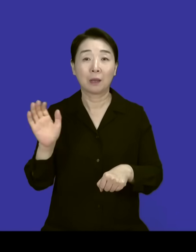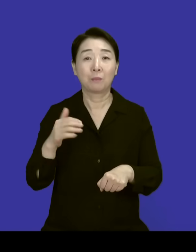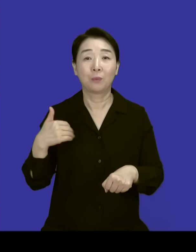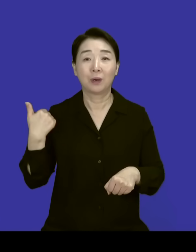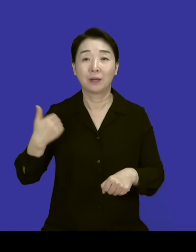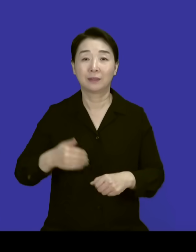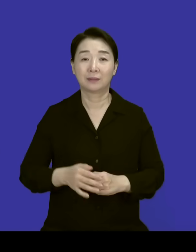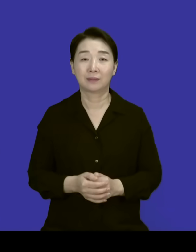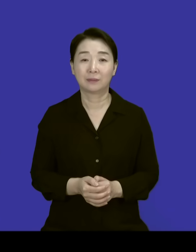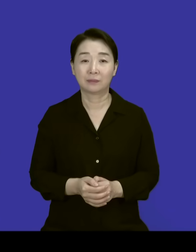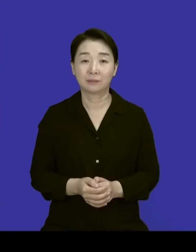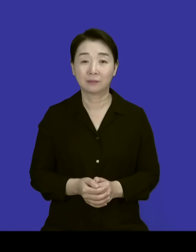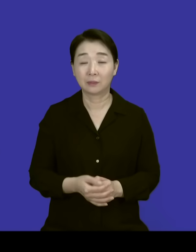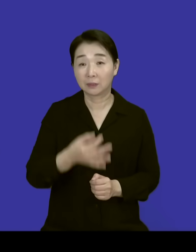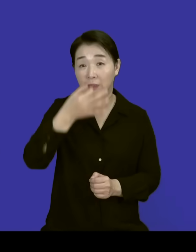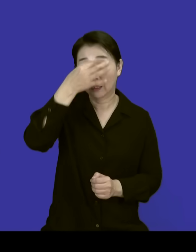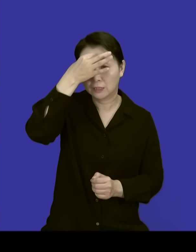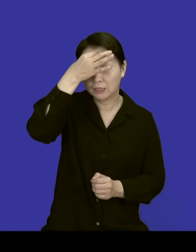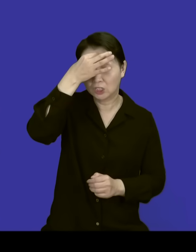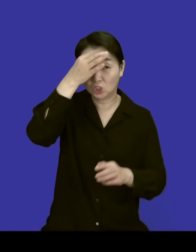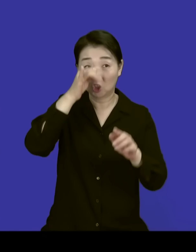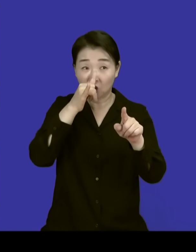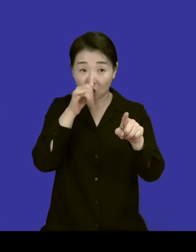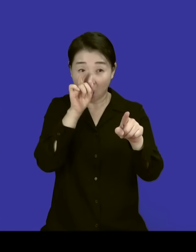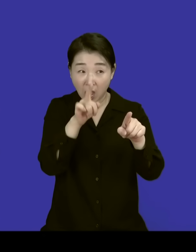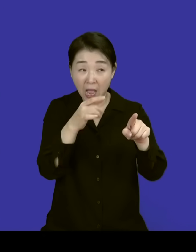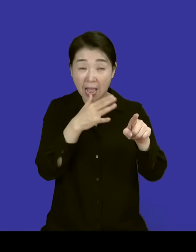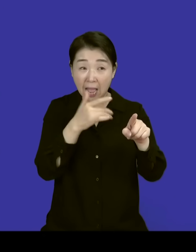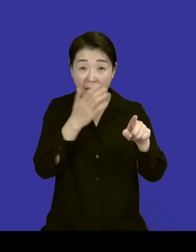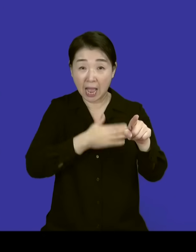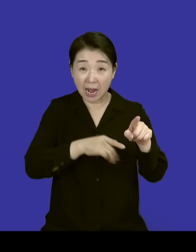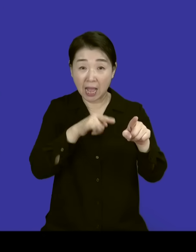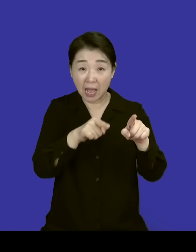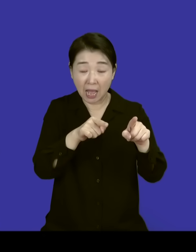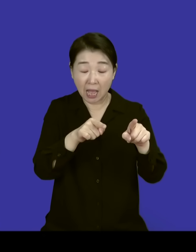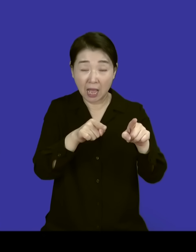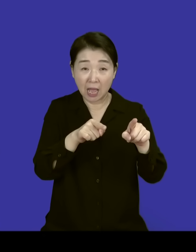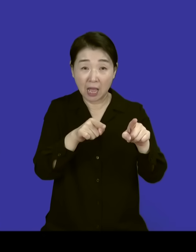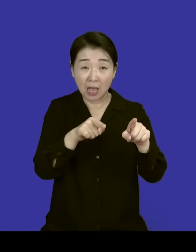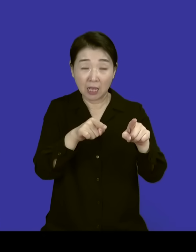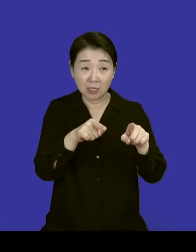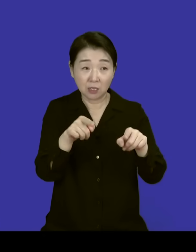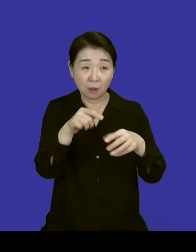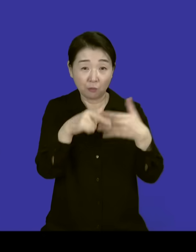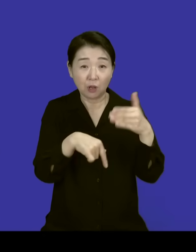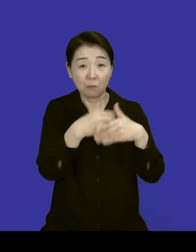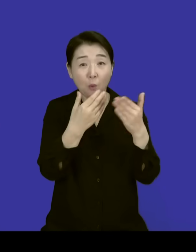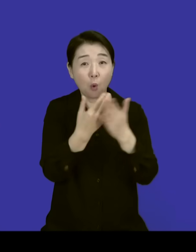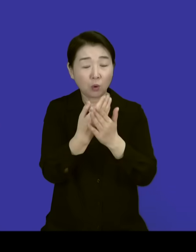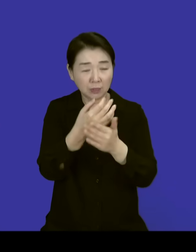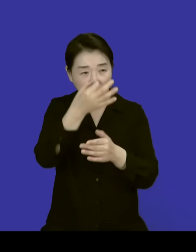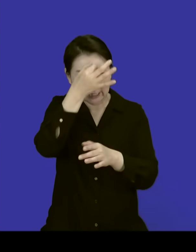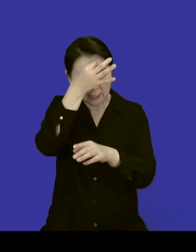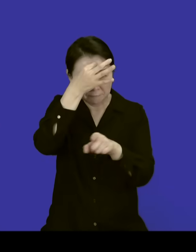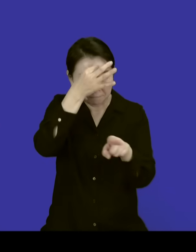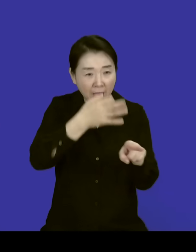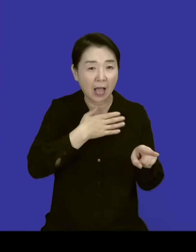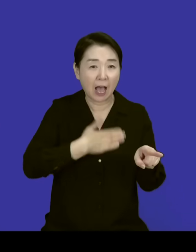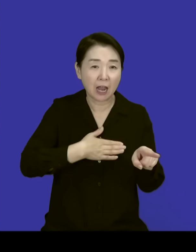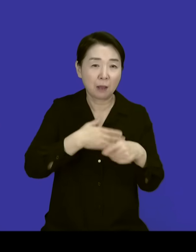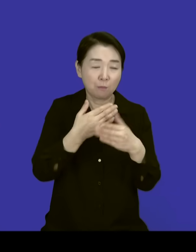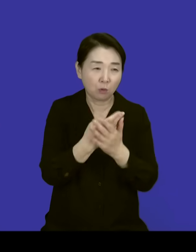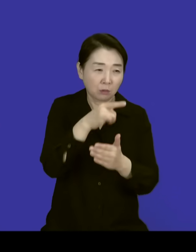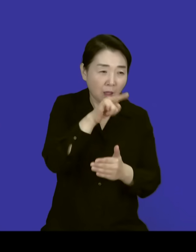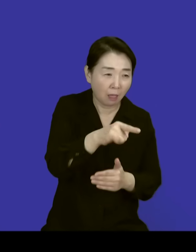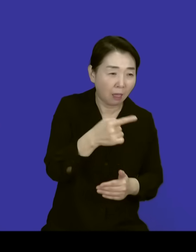모르니까 요 기능을 만들면 요거 있구나 이거를 K워크의 모든 프로그램의 모든 거를 다 알아요. 다 그러니까 눌러서. 미친 듯이 다